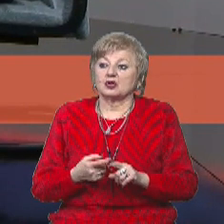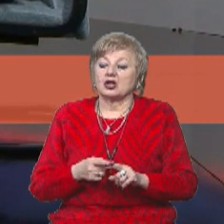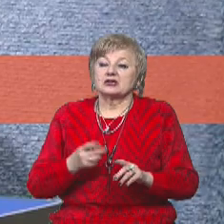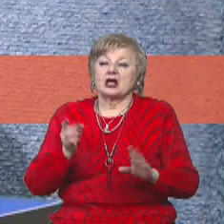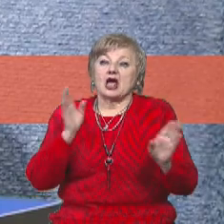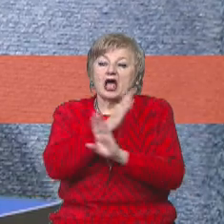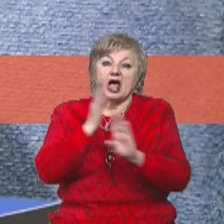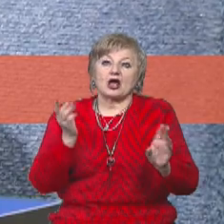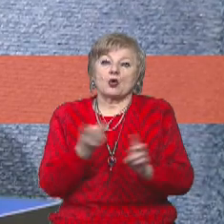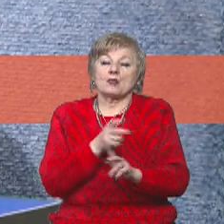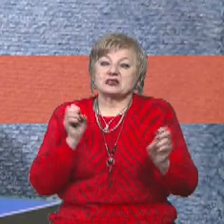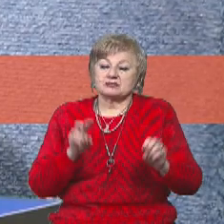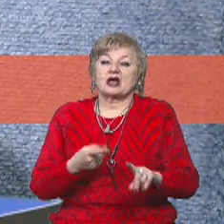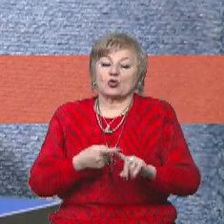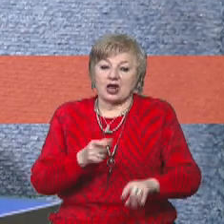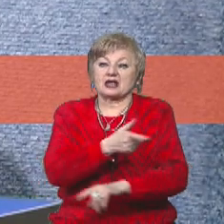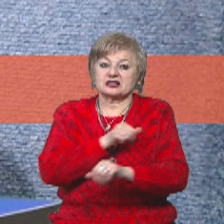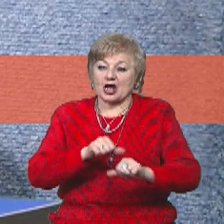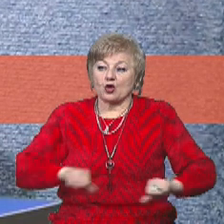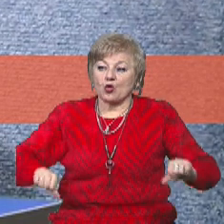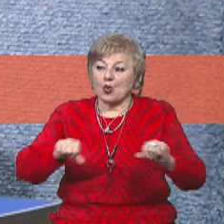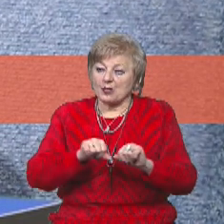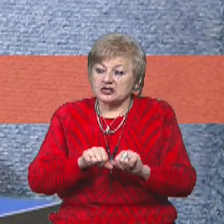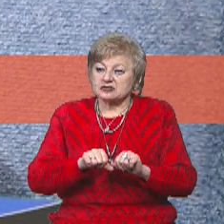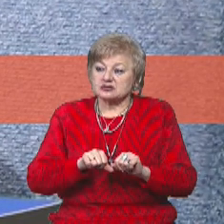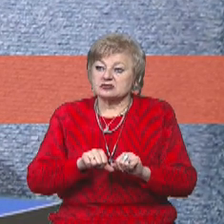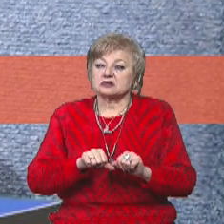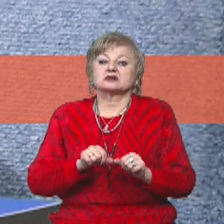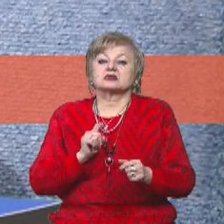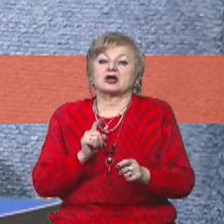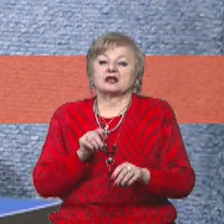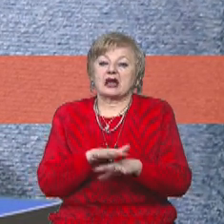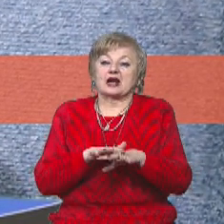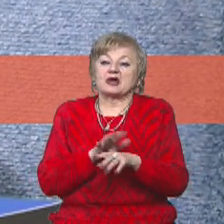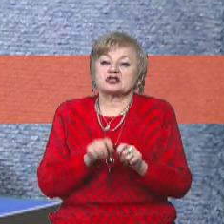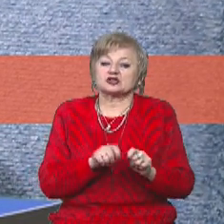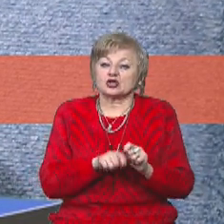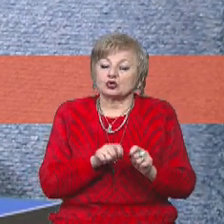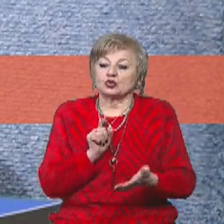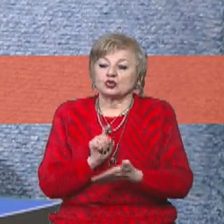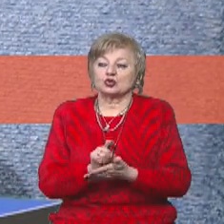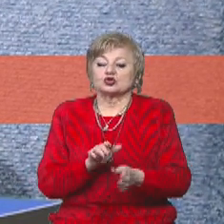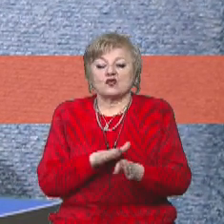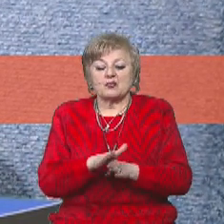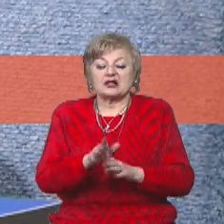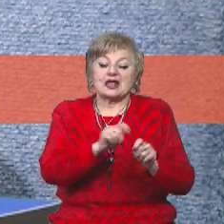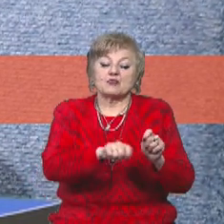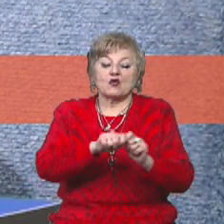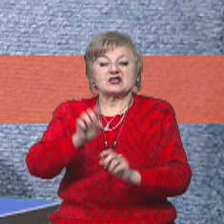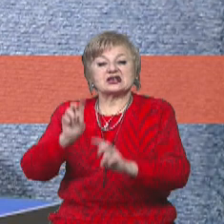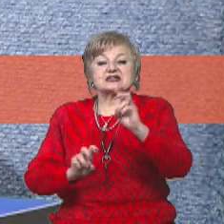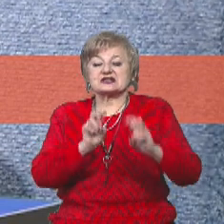екобезпеки. І ця комісія на засадах громадського контролю має здійснювати перевірку підприємств, там